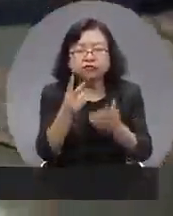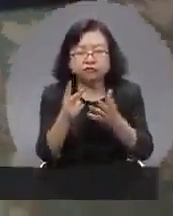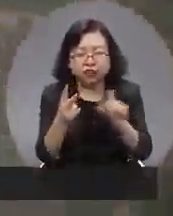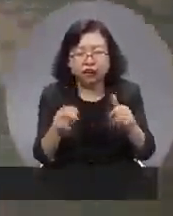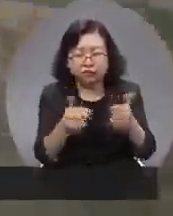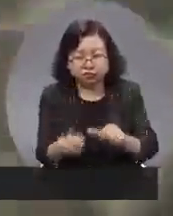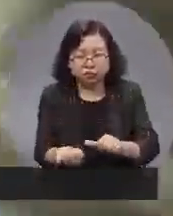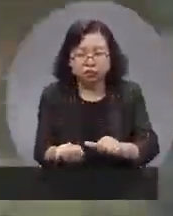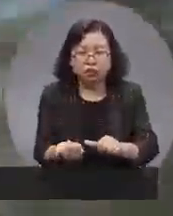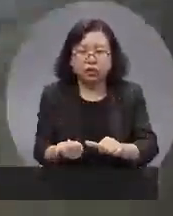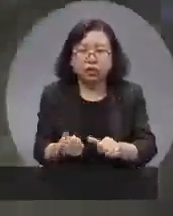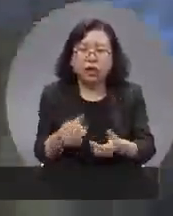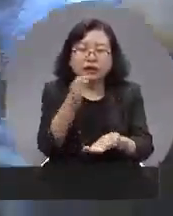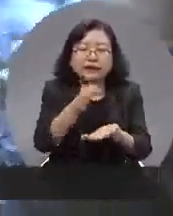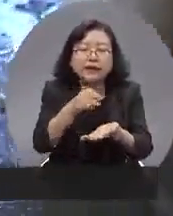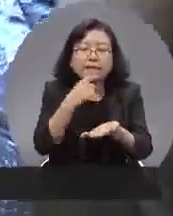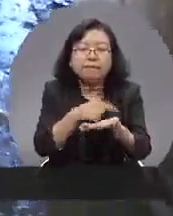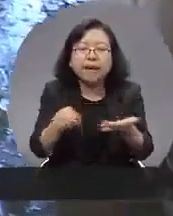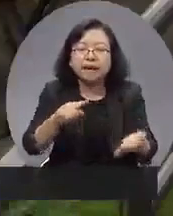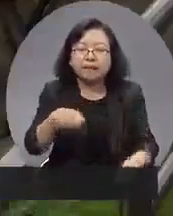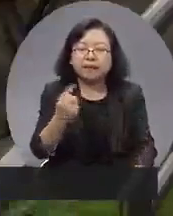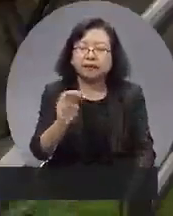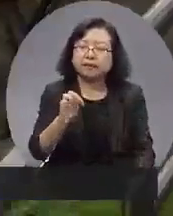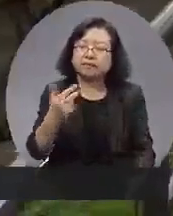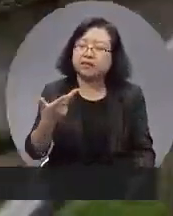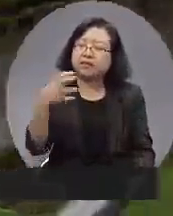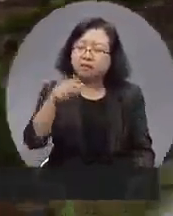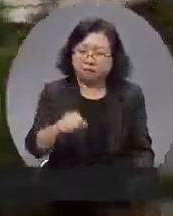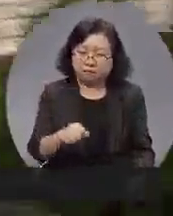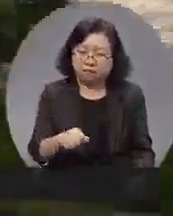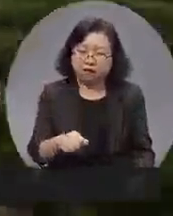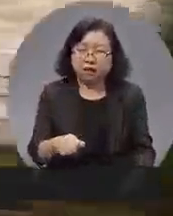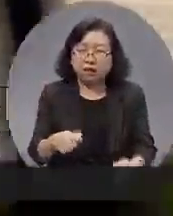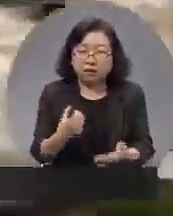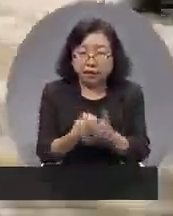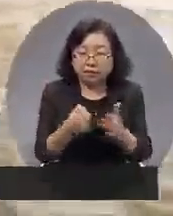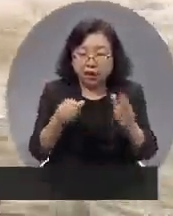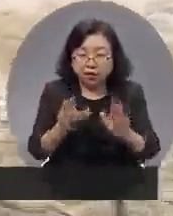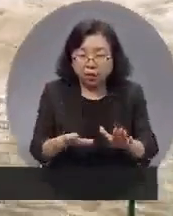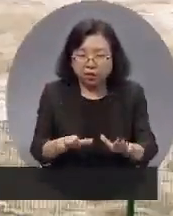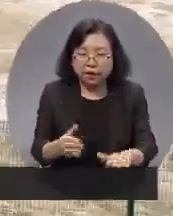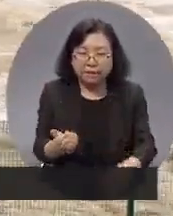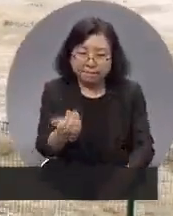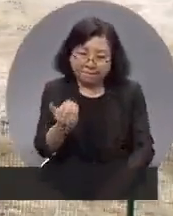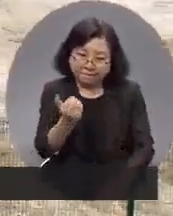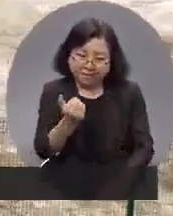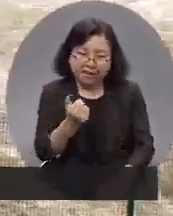피해만 147억 원. 논란 가슴에 이번엔 선제적으로